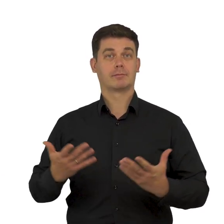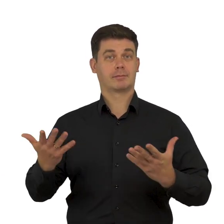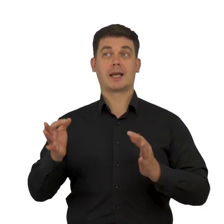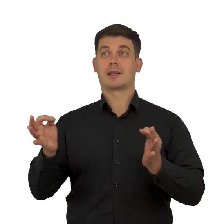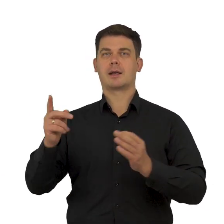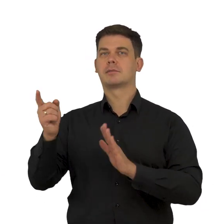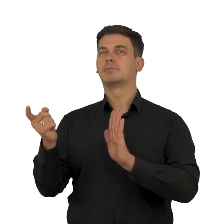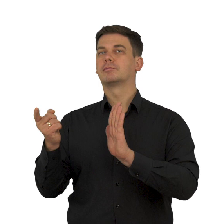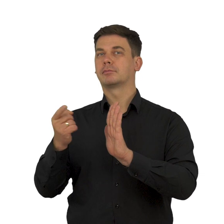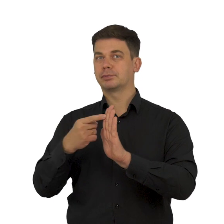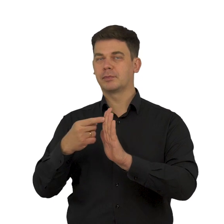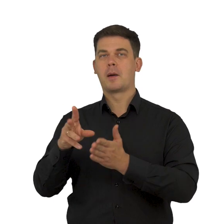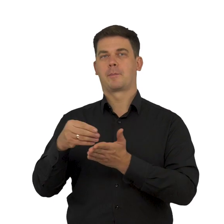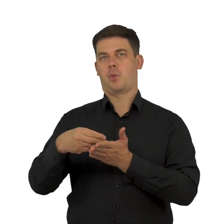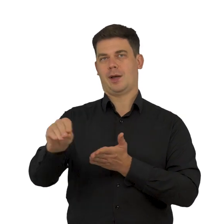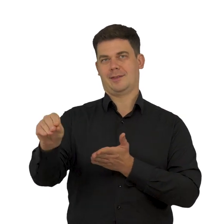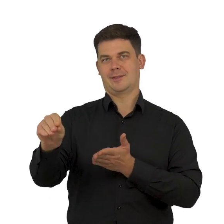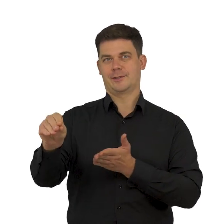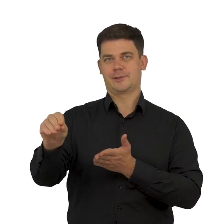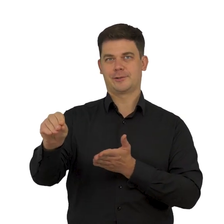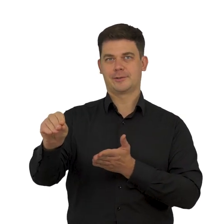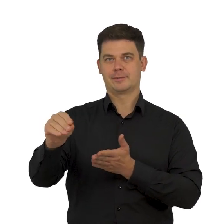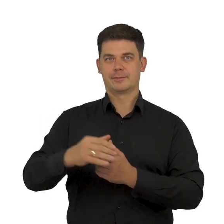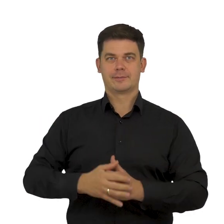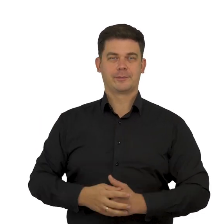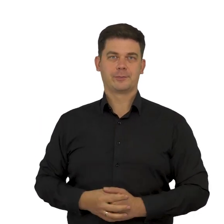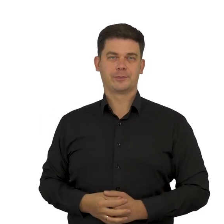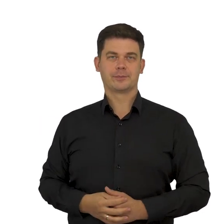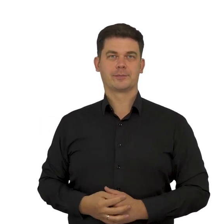i dotykamy przycisk Płatność.